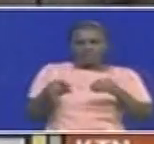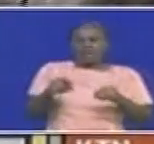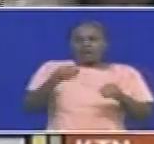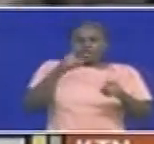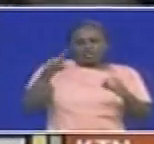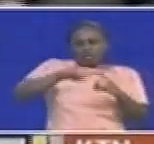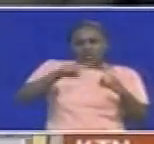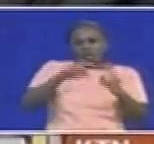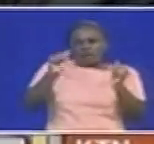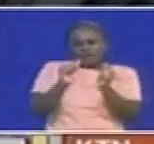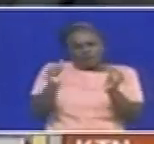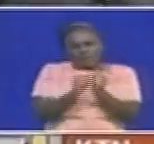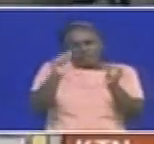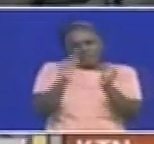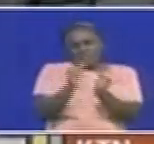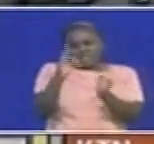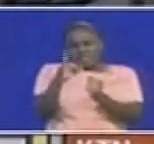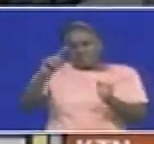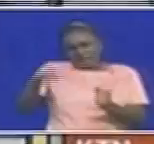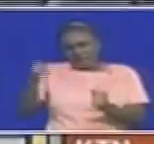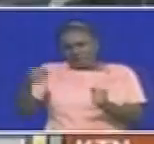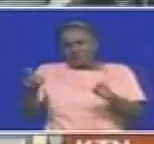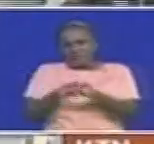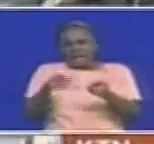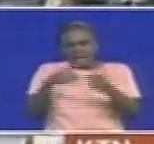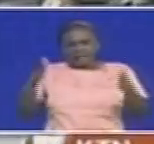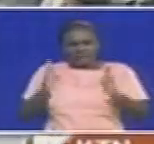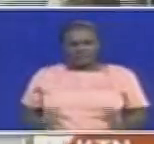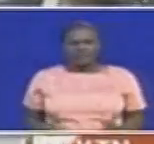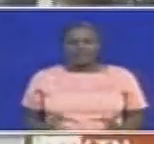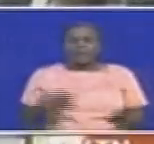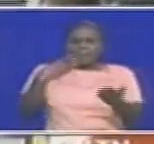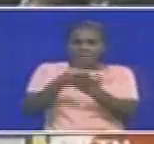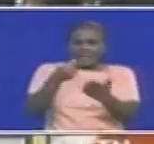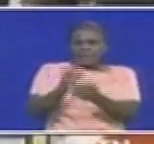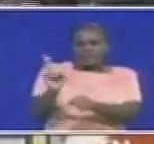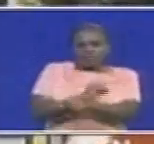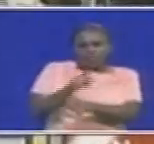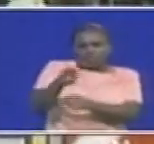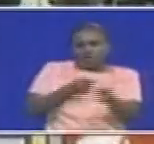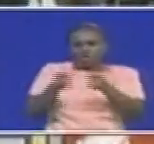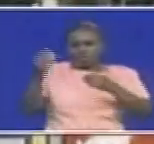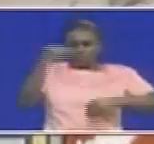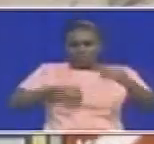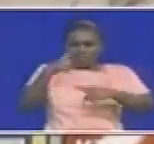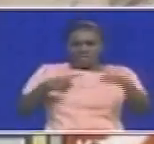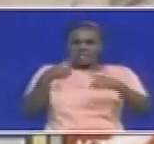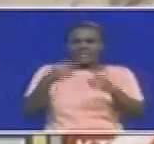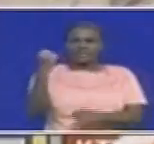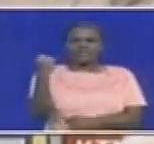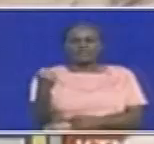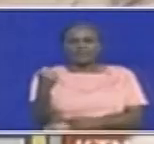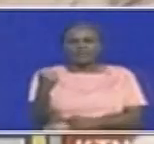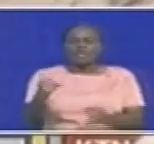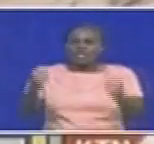bilioni 13.1 kwa mujibu wa tume ya EACC, fedha zitakazotumika kukabili ufisadi katika kipindi cha miaka 5. With